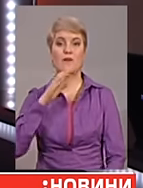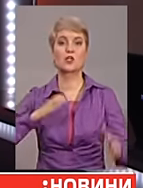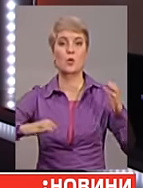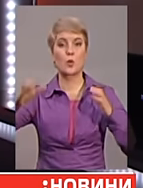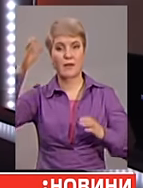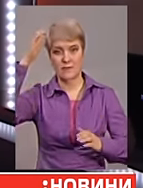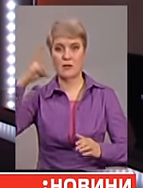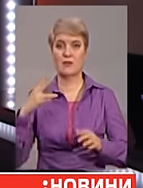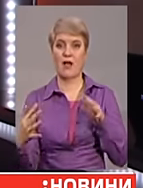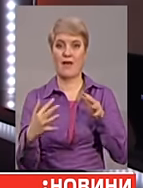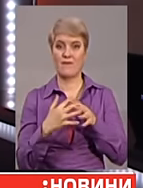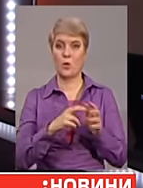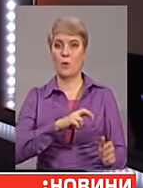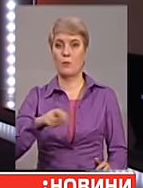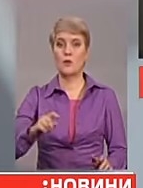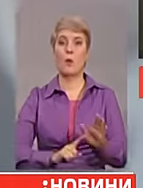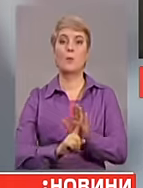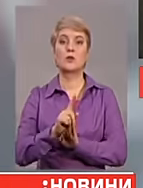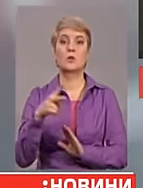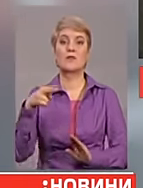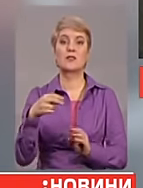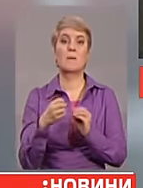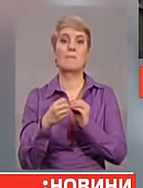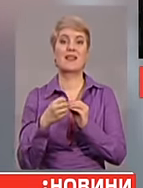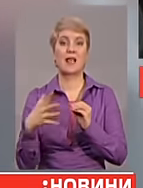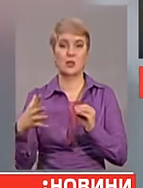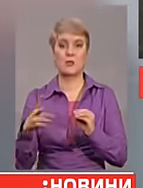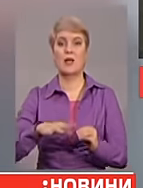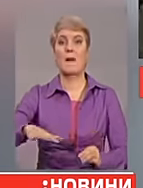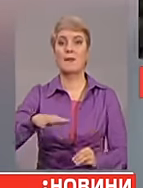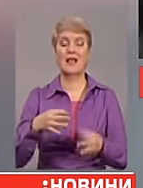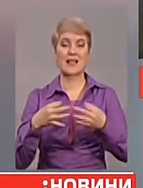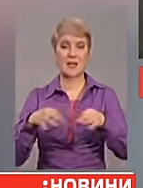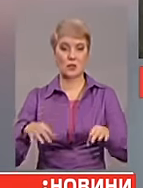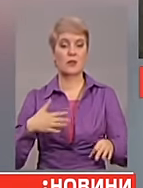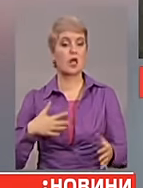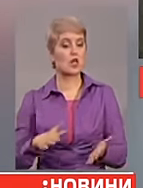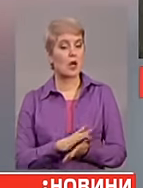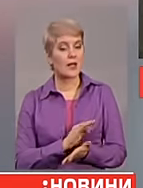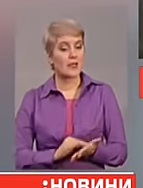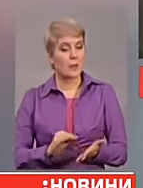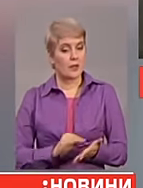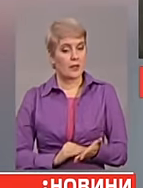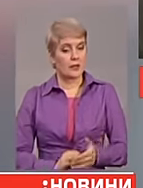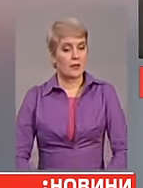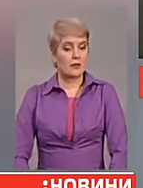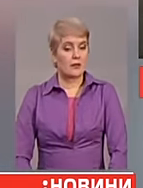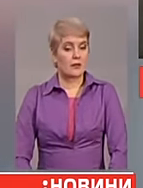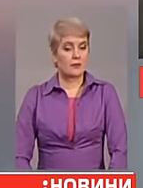пішов на початку 2015-го. На Майдані Незалежності зараз Ольга Близнякова. Тобі слово, Олено.